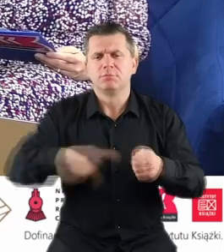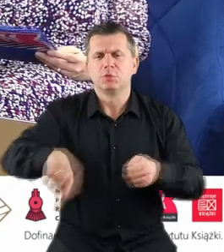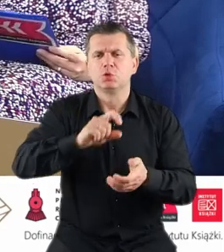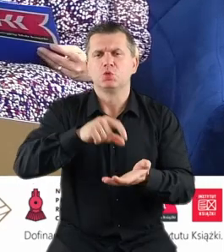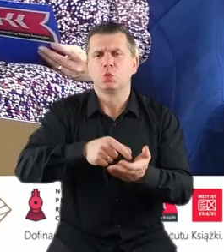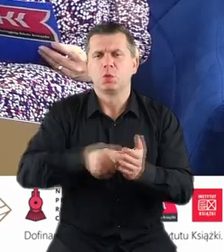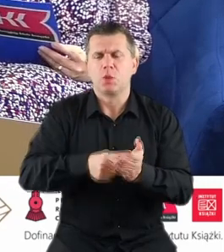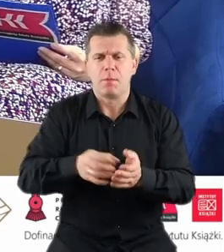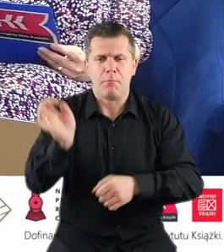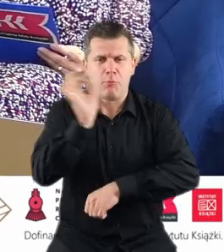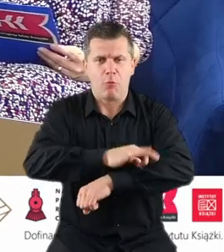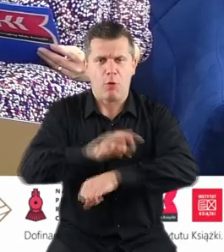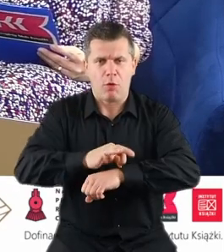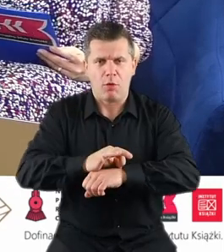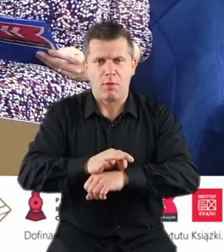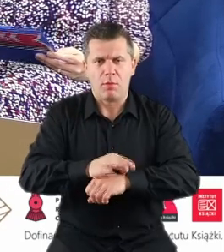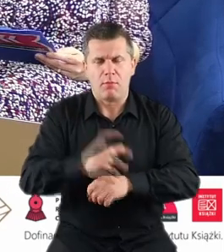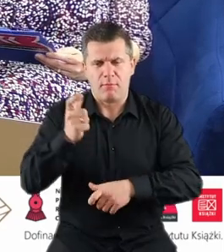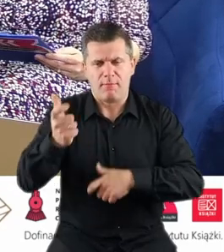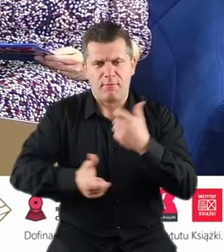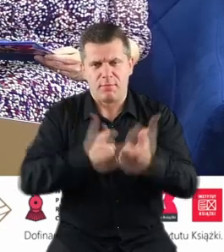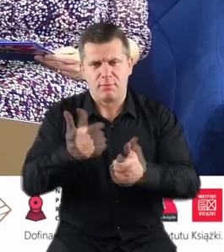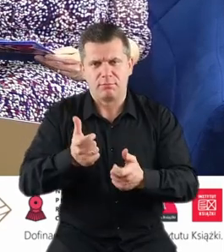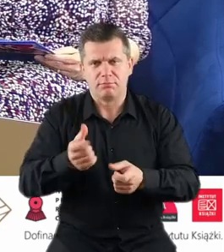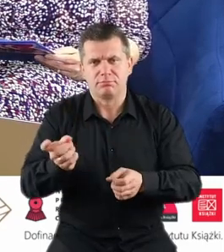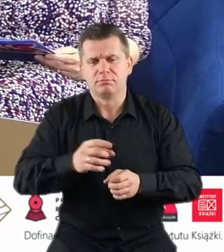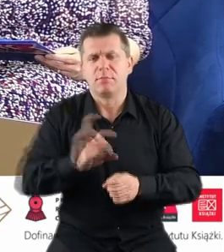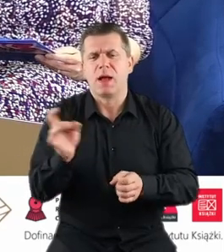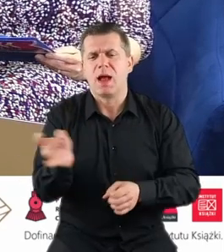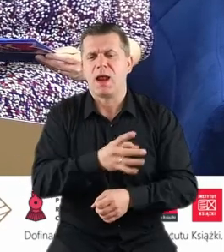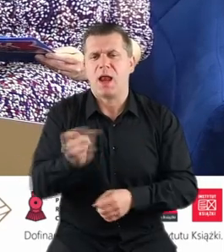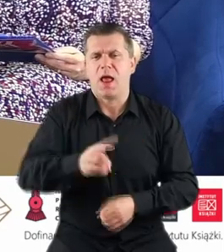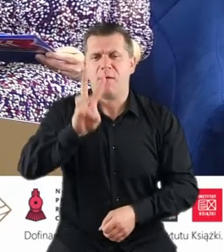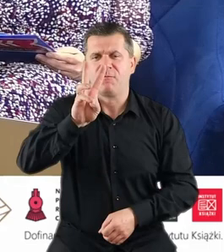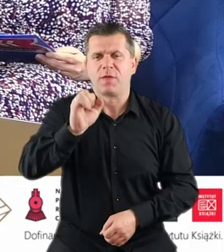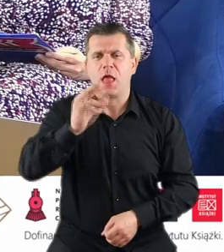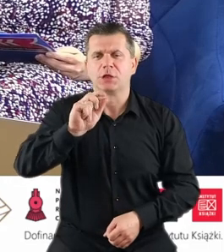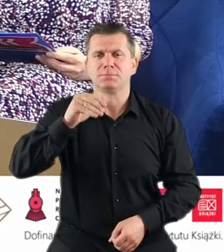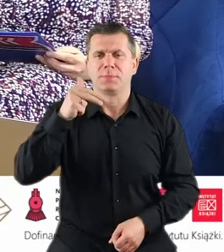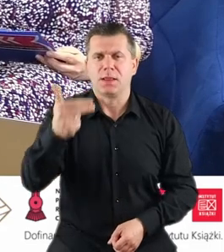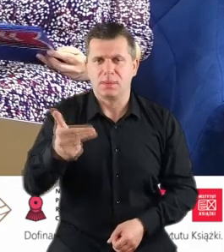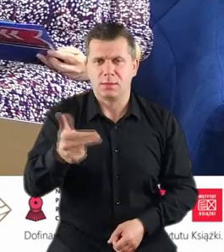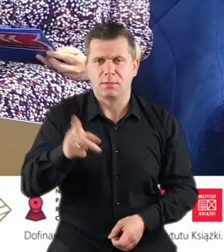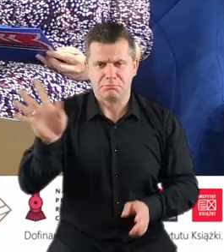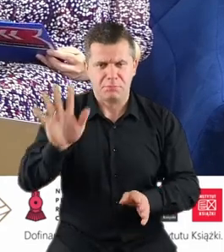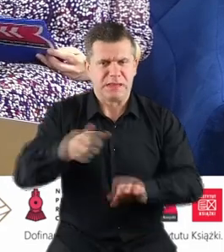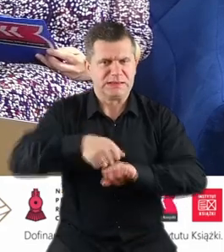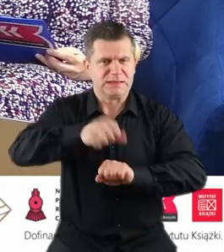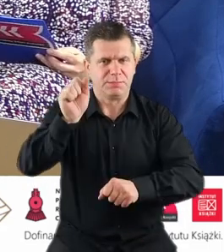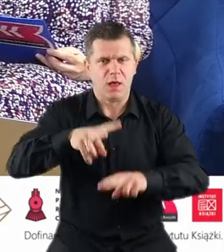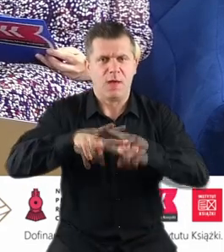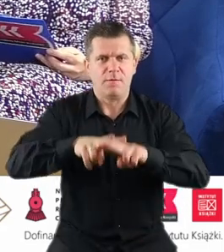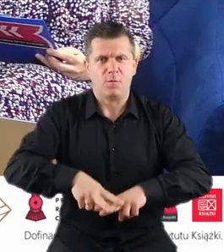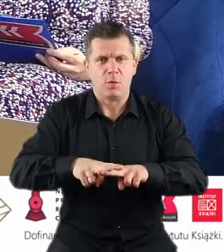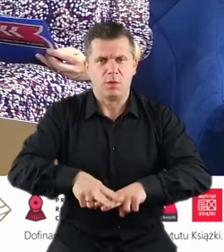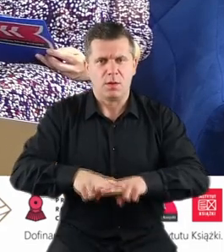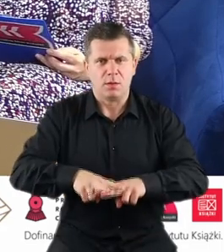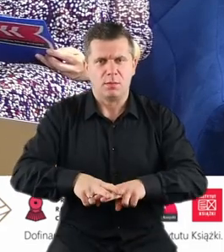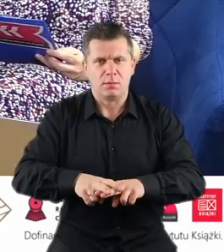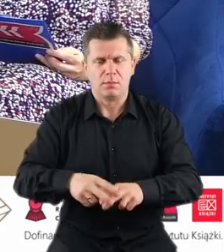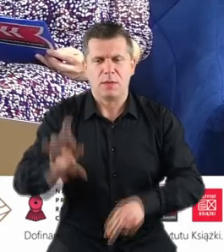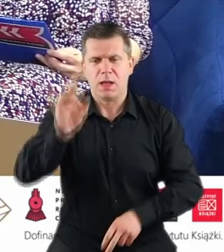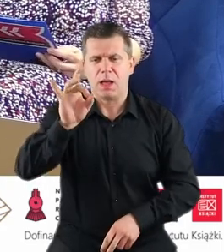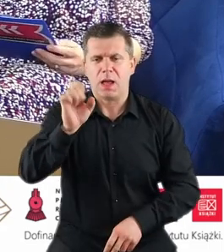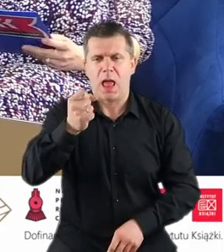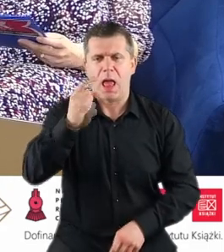CD Projekt, która wydała między innymi grę Wiedźmin. Jest stypendystą Fundacji Billa i